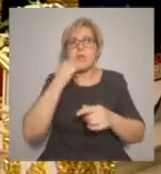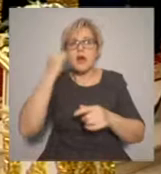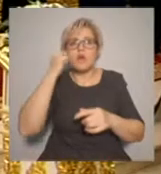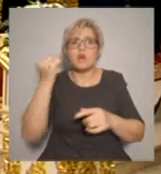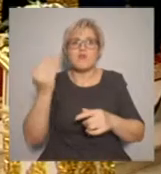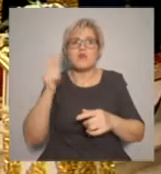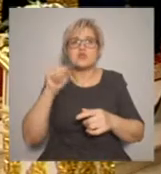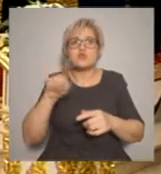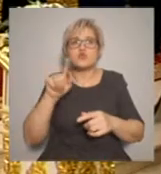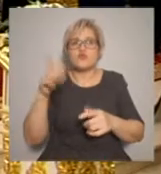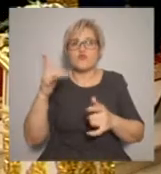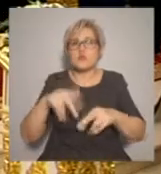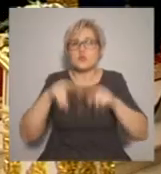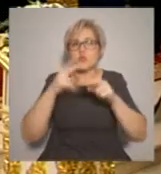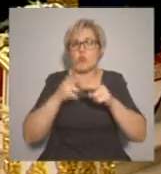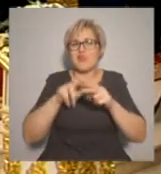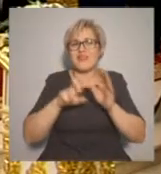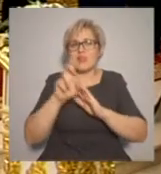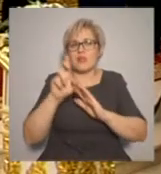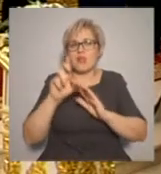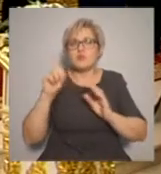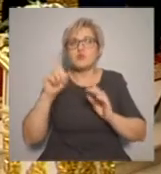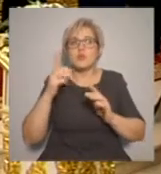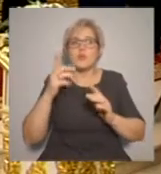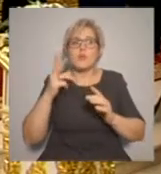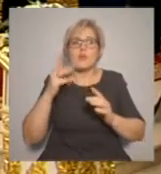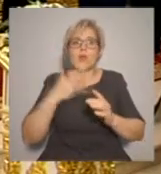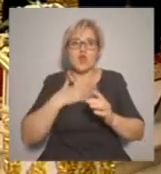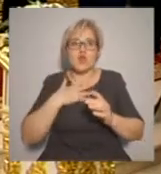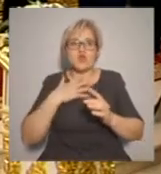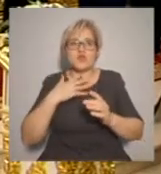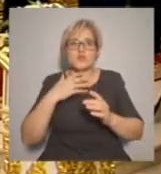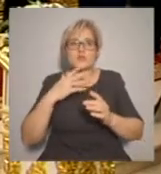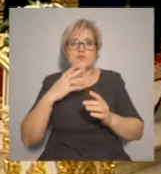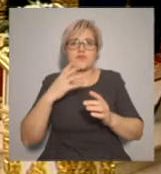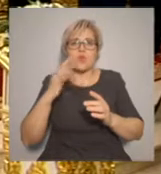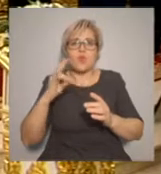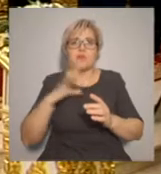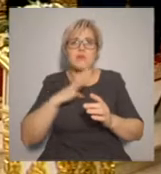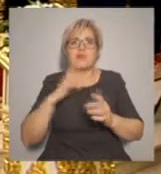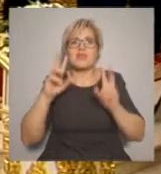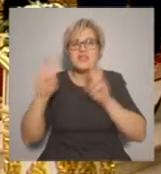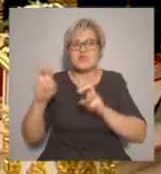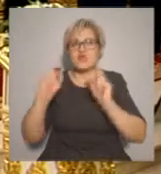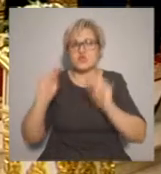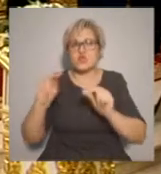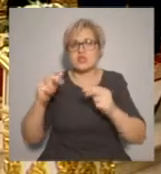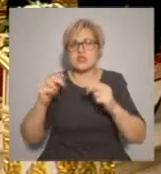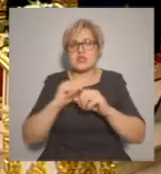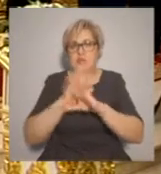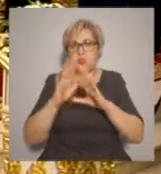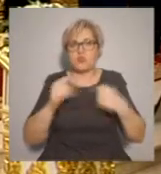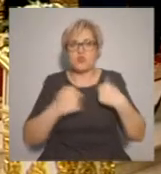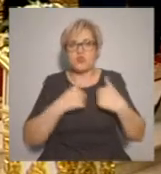в нашем народе. Я благодарю вас за то, что вы построили этот храм, что по